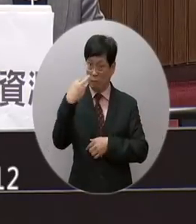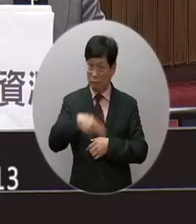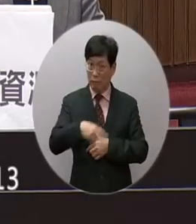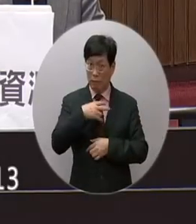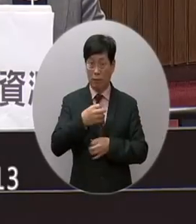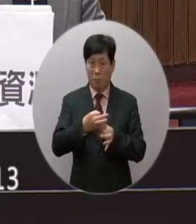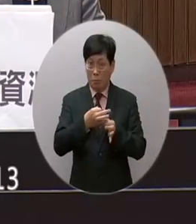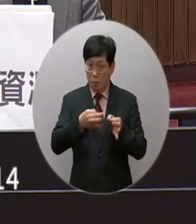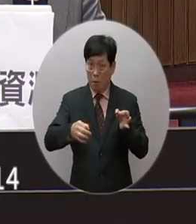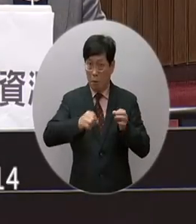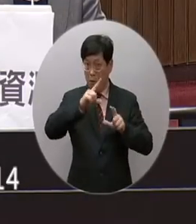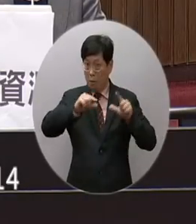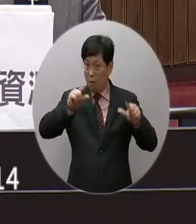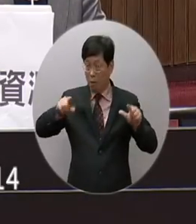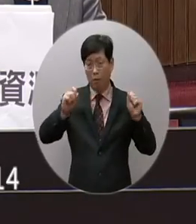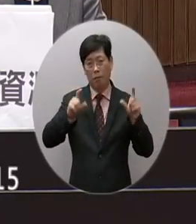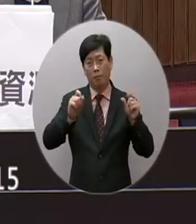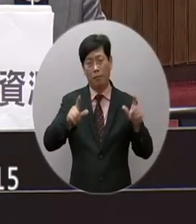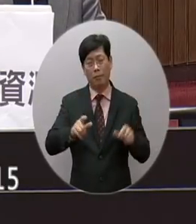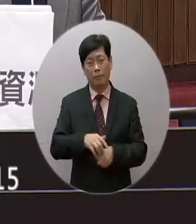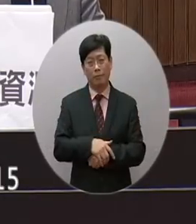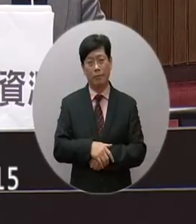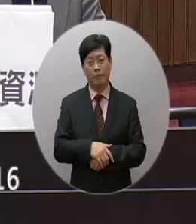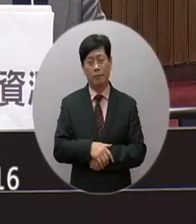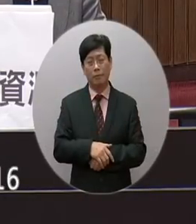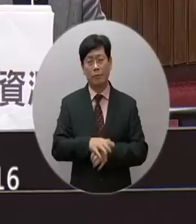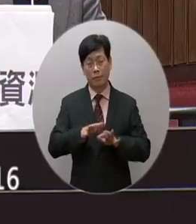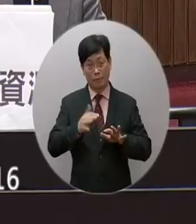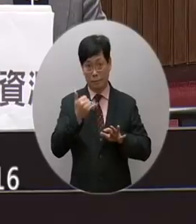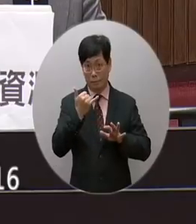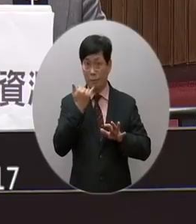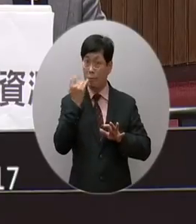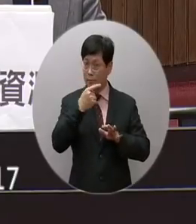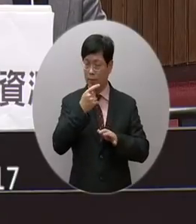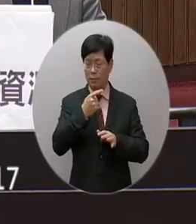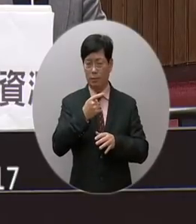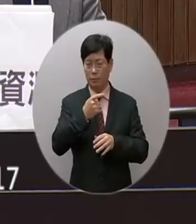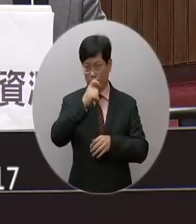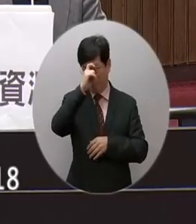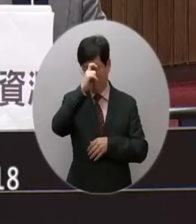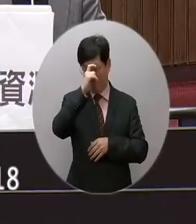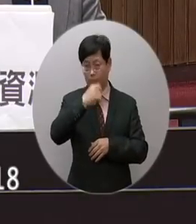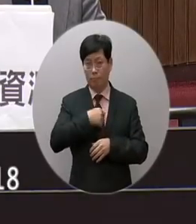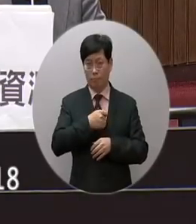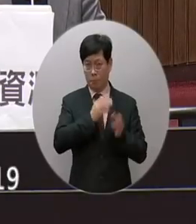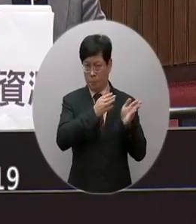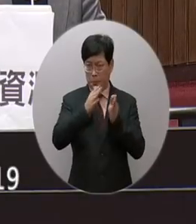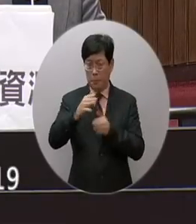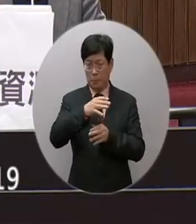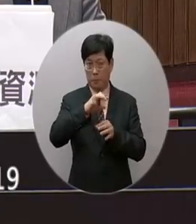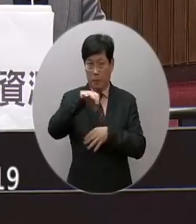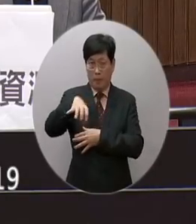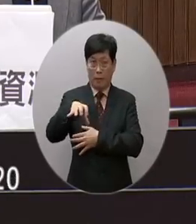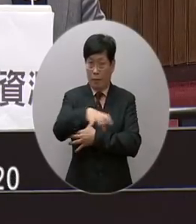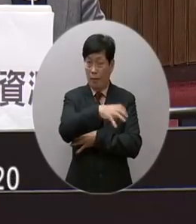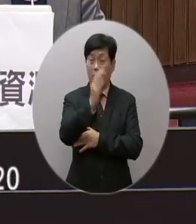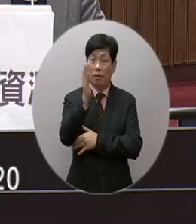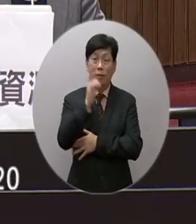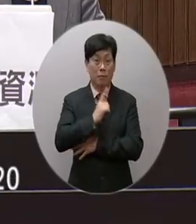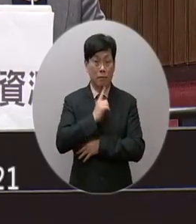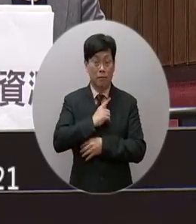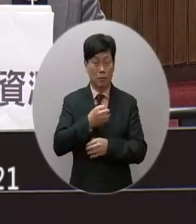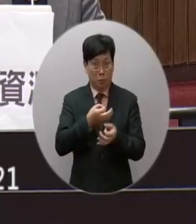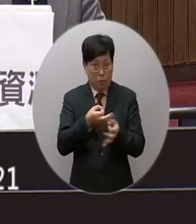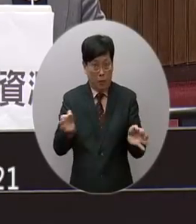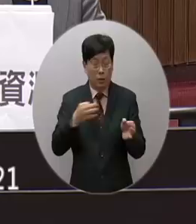发放的这个津贴也都不同，不尽相同。所以我是不是可以要求，就是说针对各县市所发放的这个生